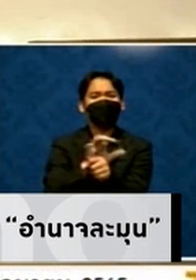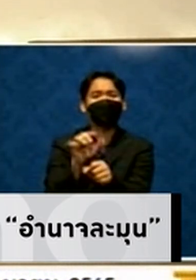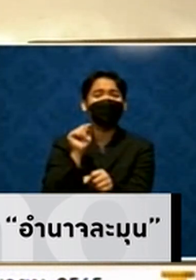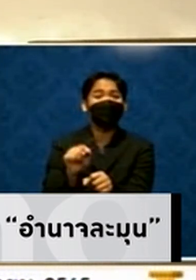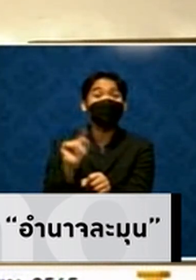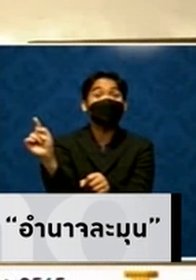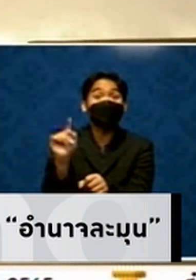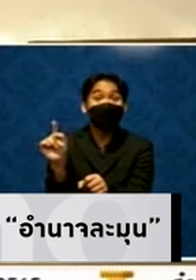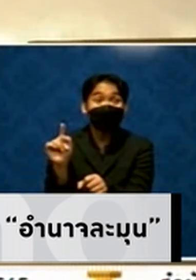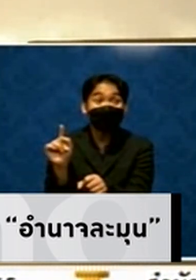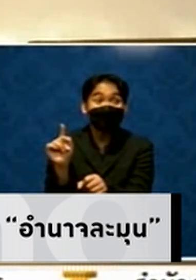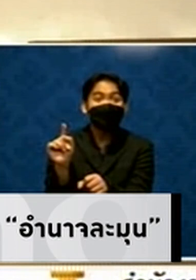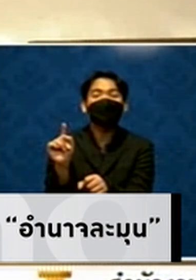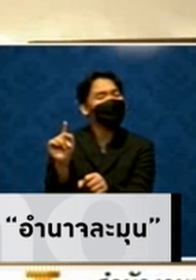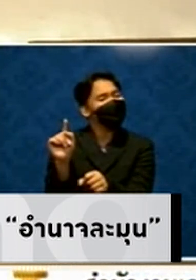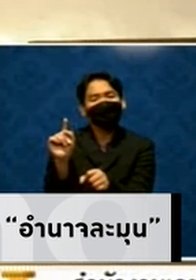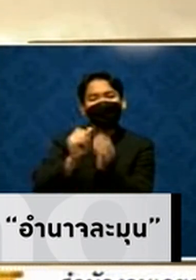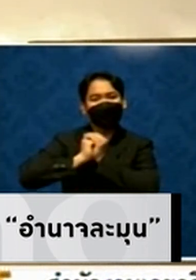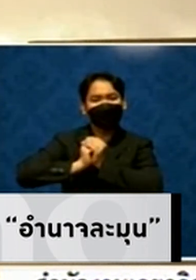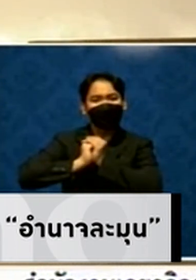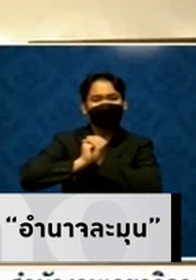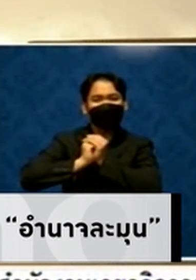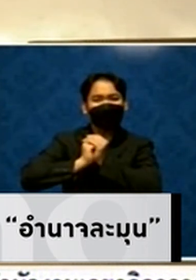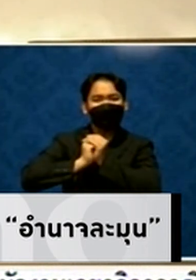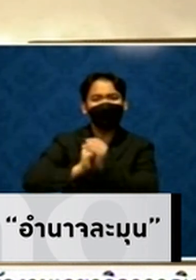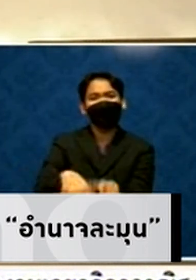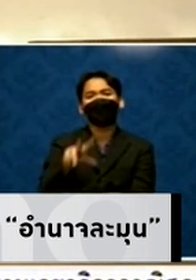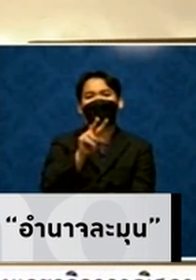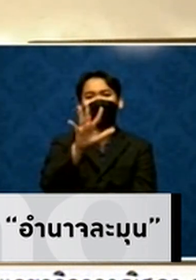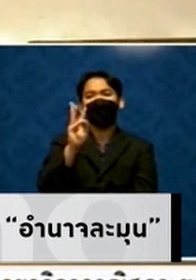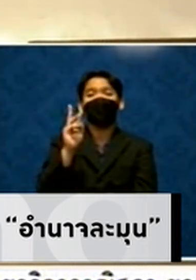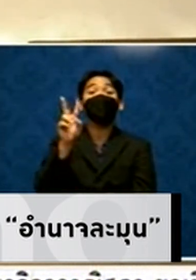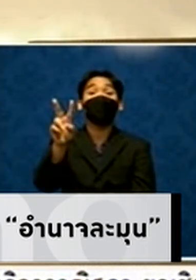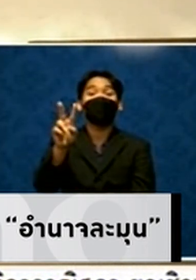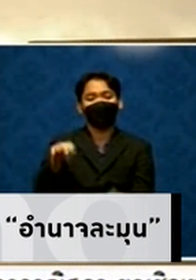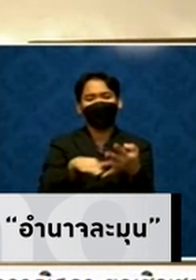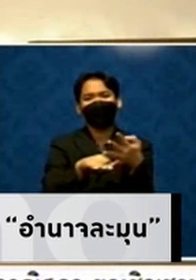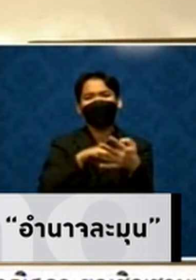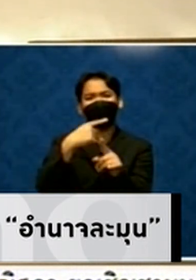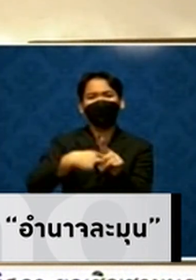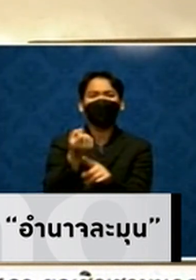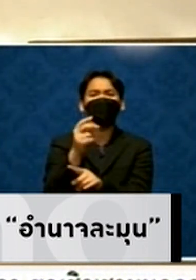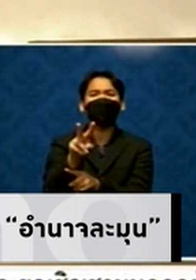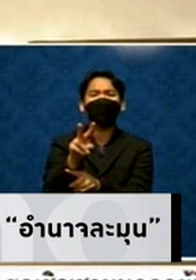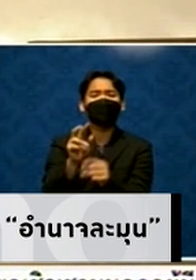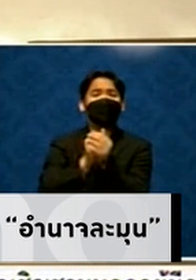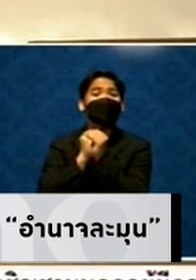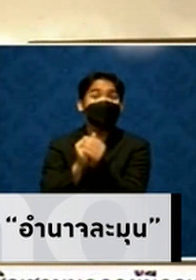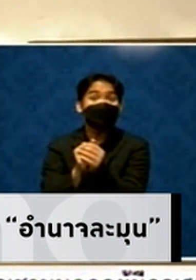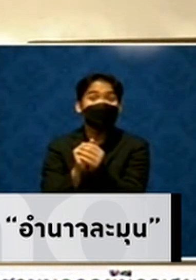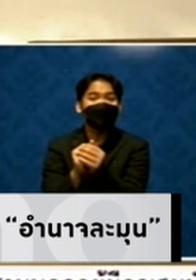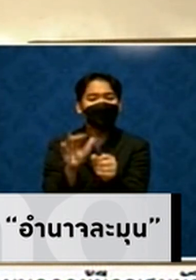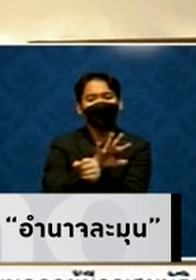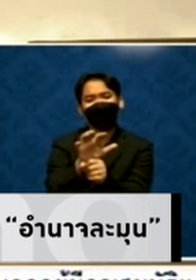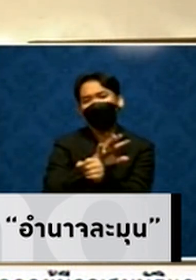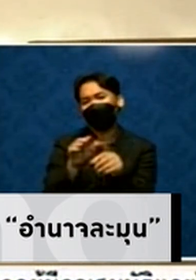ำ Gastronomy ของไทยไป PR อยู่เสมอยังทำการท่องเที่ยวเชิงสุขภาพแล้วก็นายกก็ไปซาอุดิอา